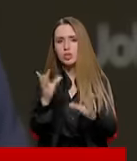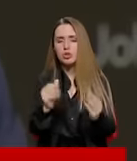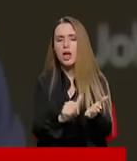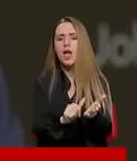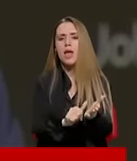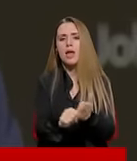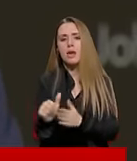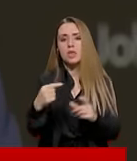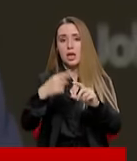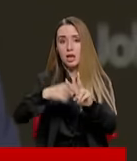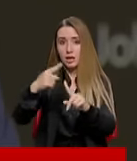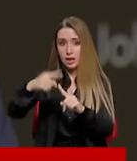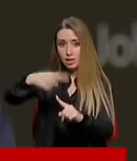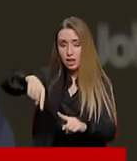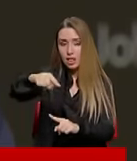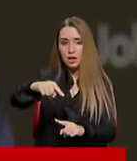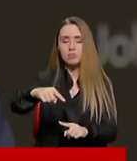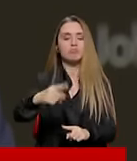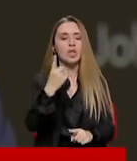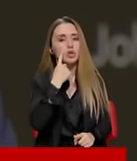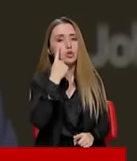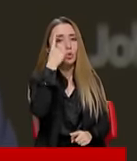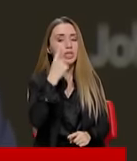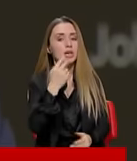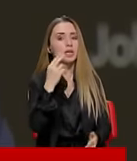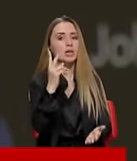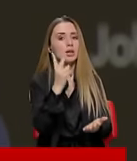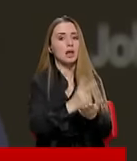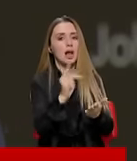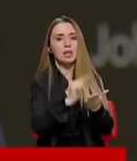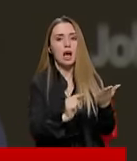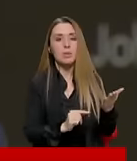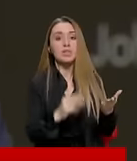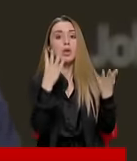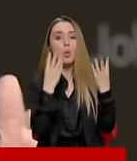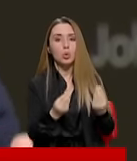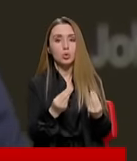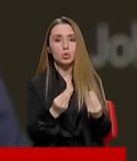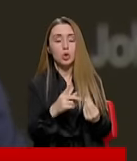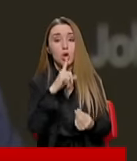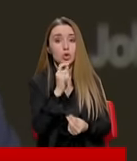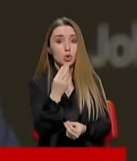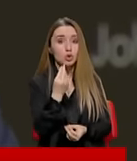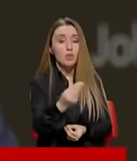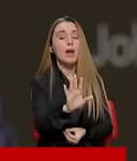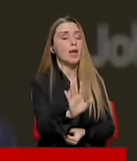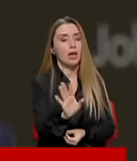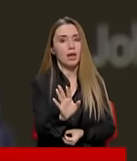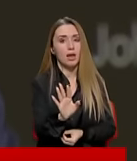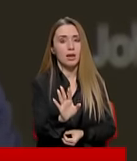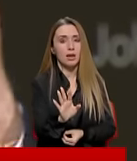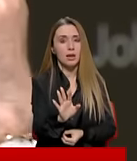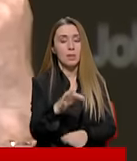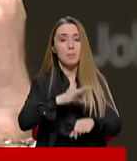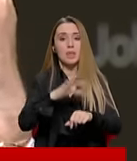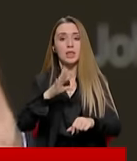hepsi eyt'liler emekliler eyt'liler Bunlar cumhurbaşkanlığının kararnamesiyle olacak şeyler bunu vaat olarak vereceğinize hemen